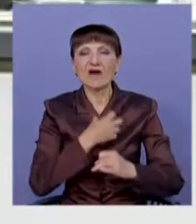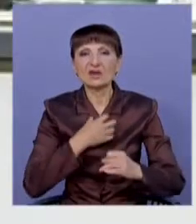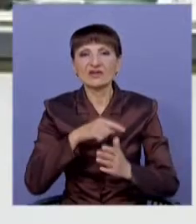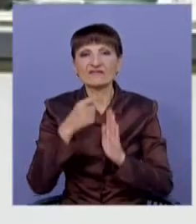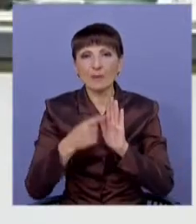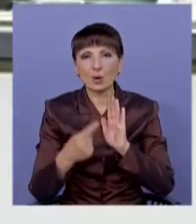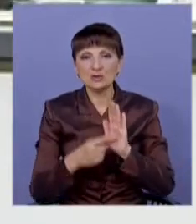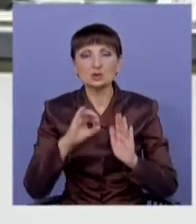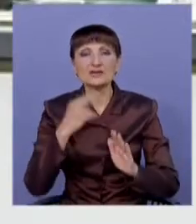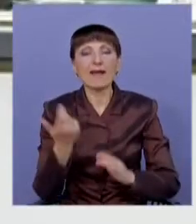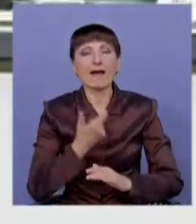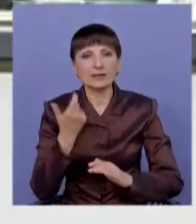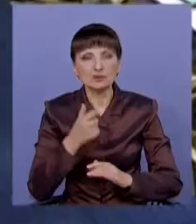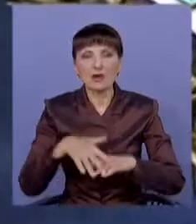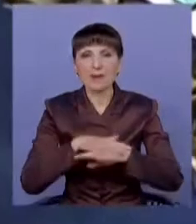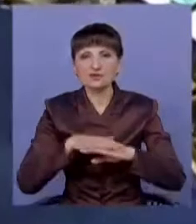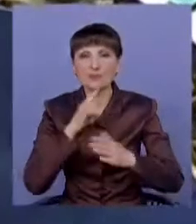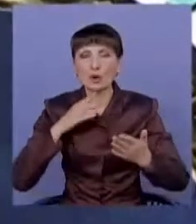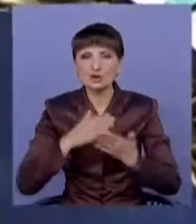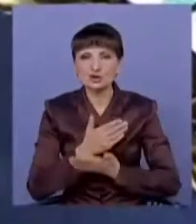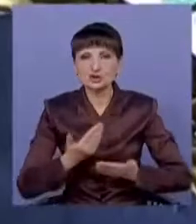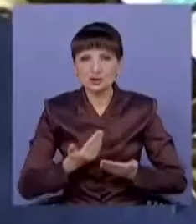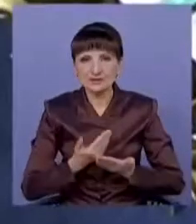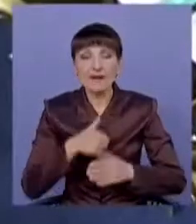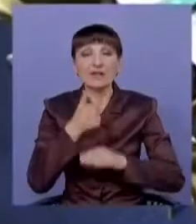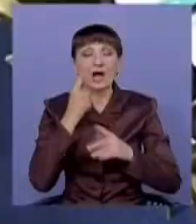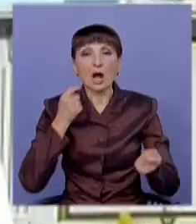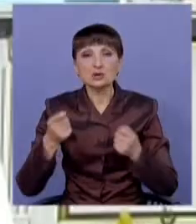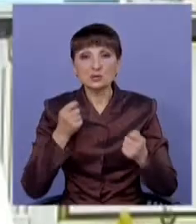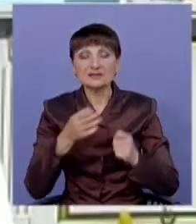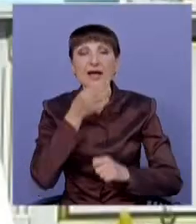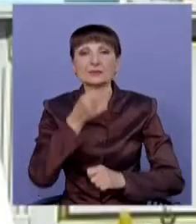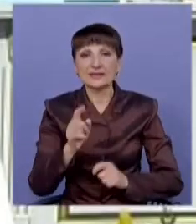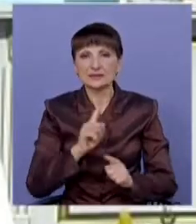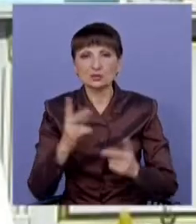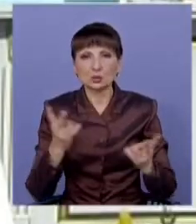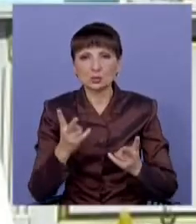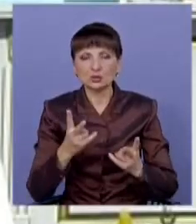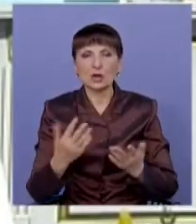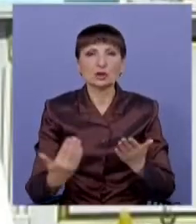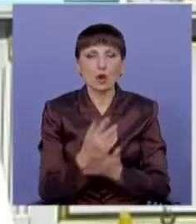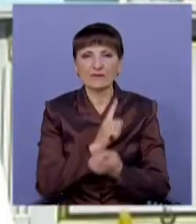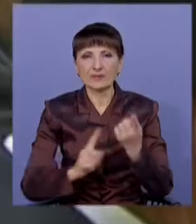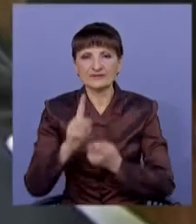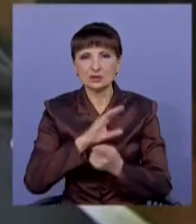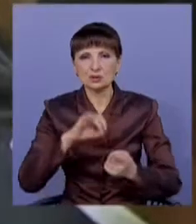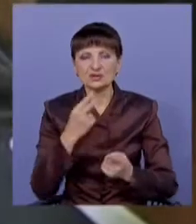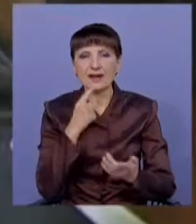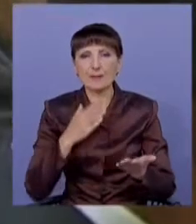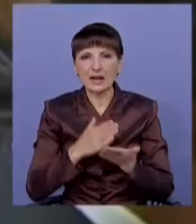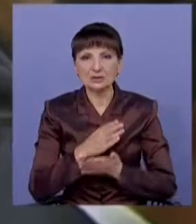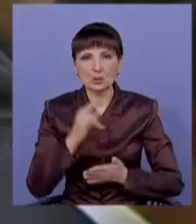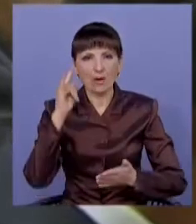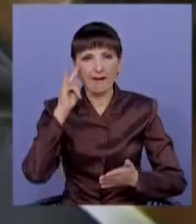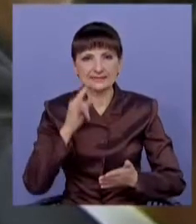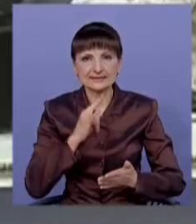в социально-экономической и общественно-политической жизни глава государства отметил, что нужно перезагрузить социальную политику